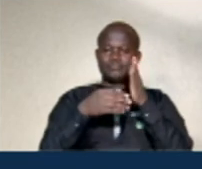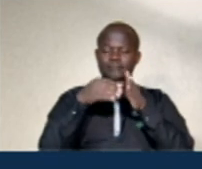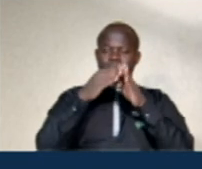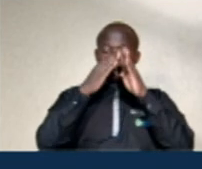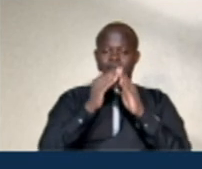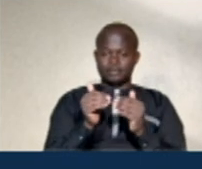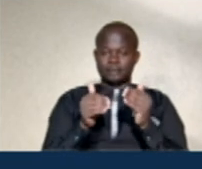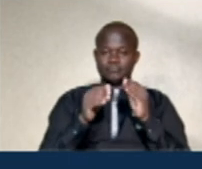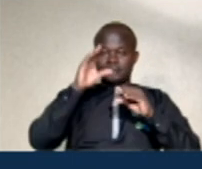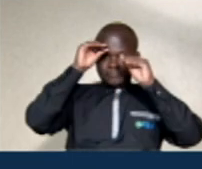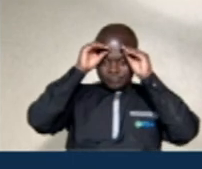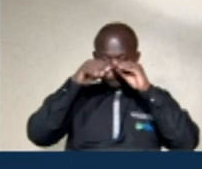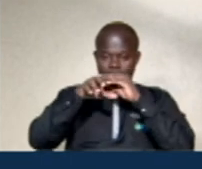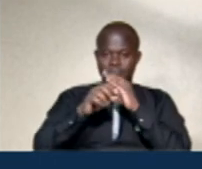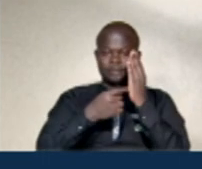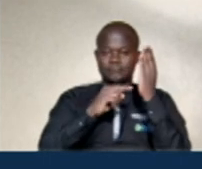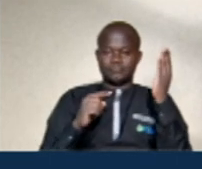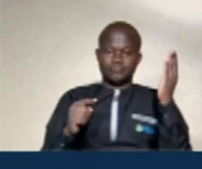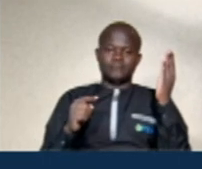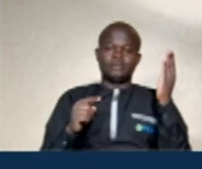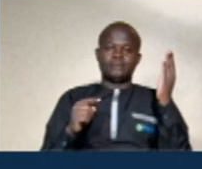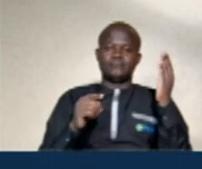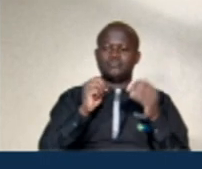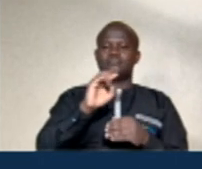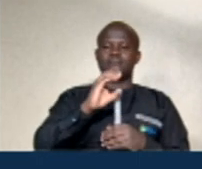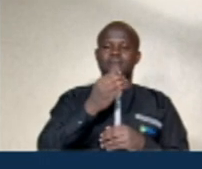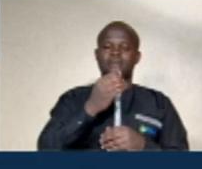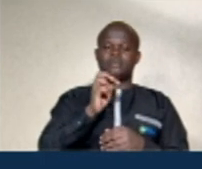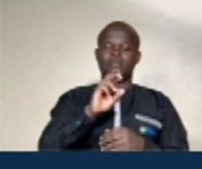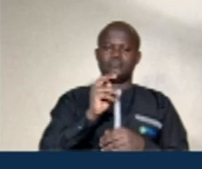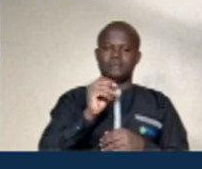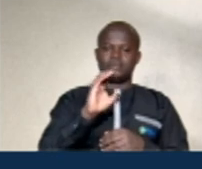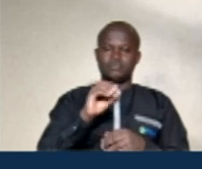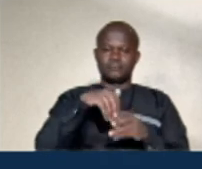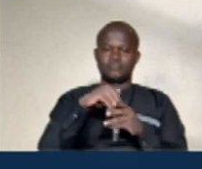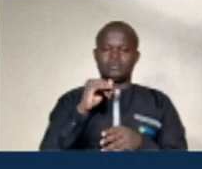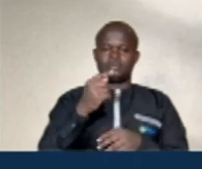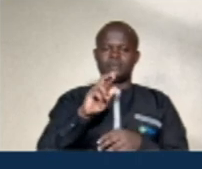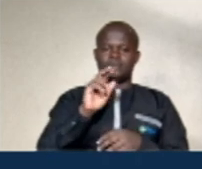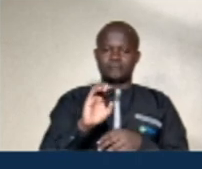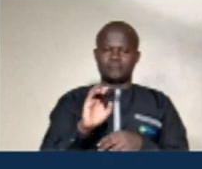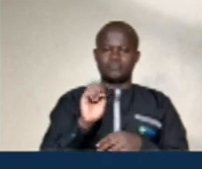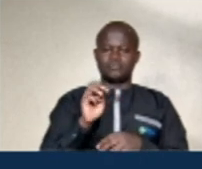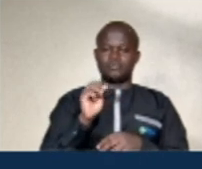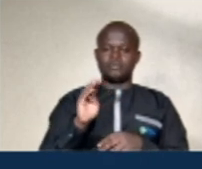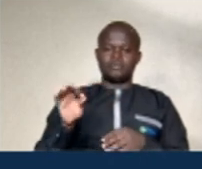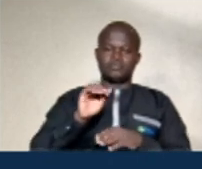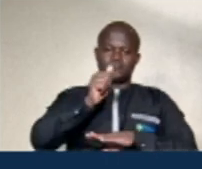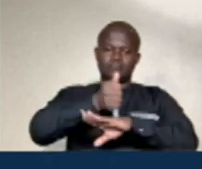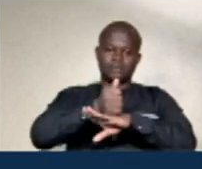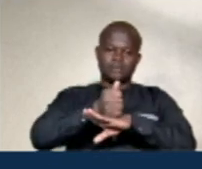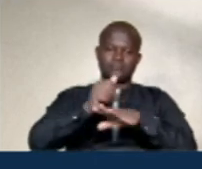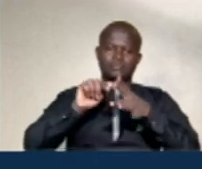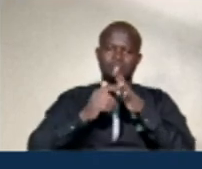nzu yigirwamo n'ishami rya tekinike cyangwa Mechatronics muri IPRC Tumba washyizweho ibuye ry'ifatizo